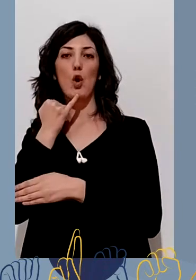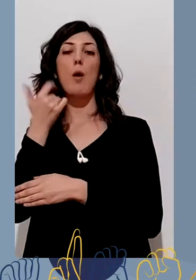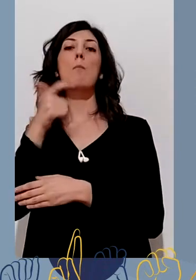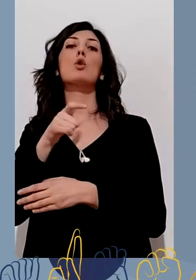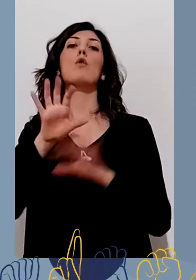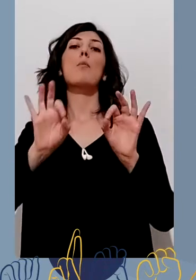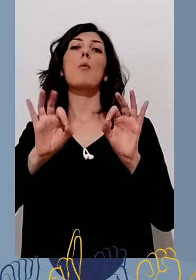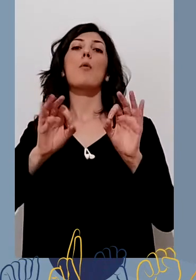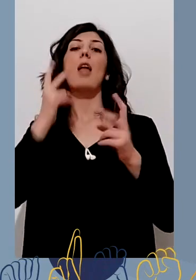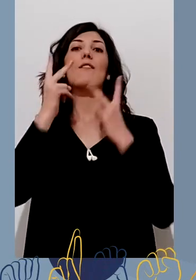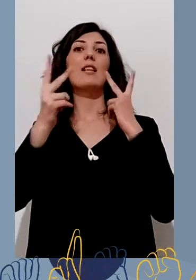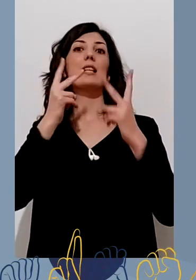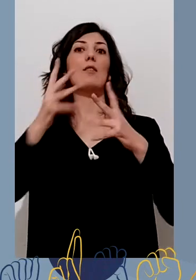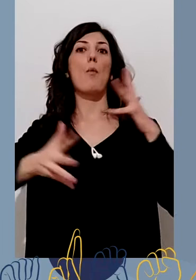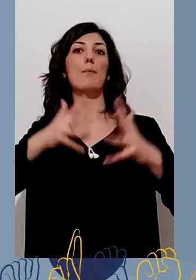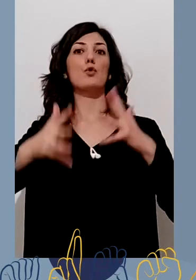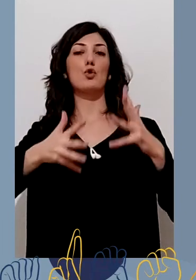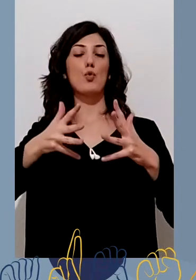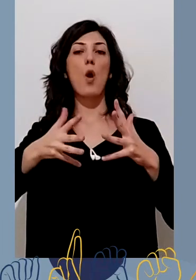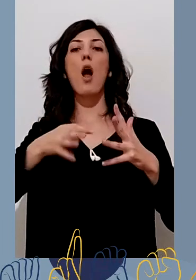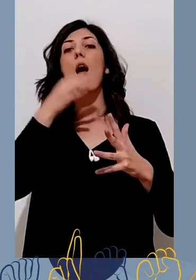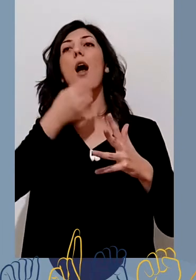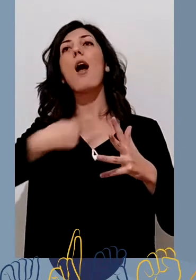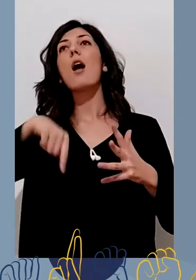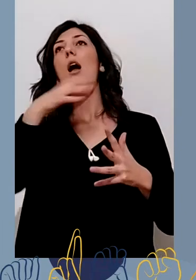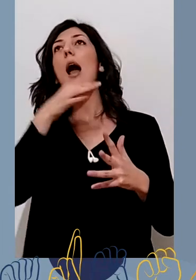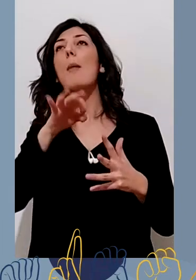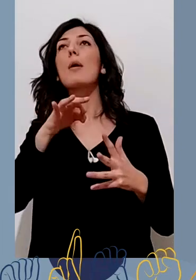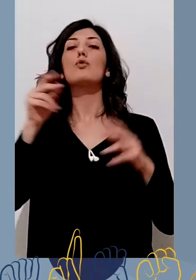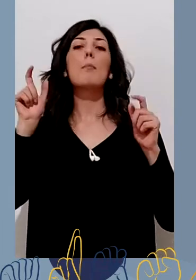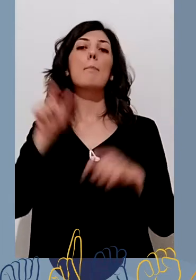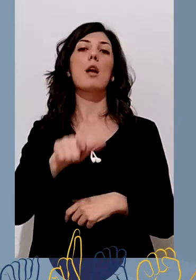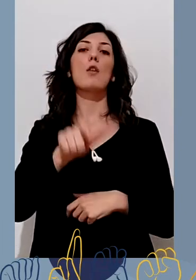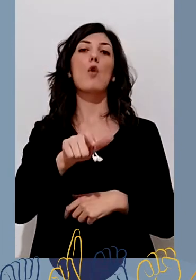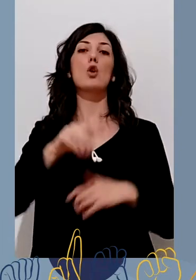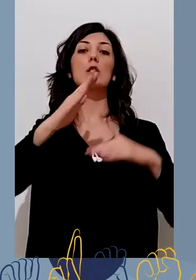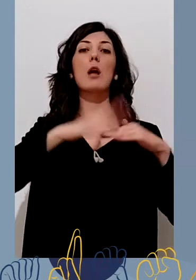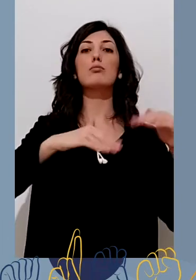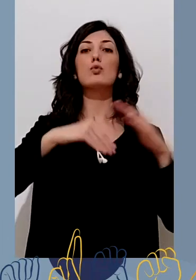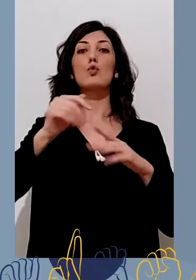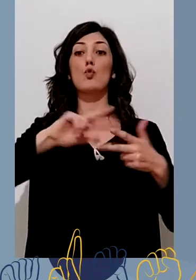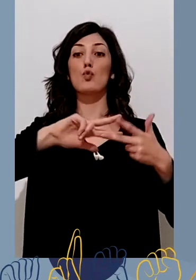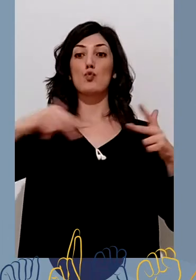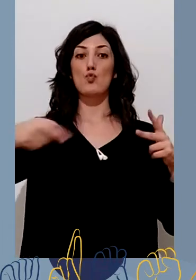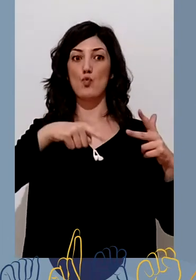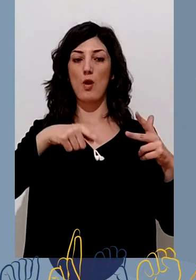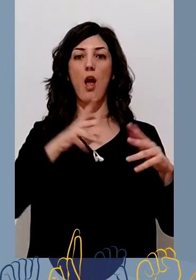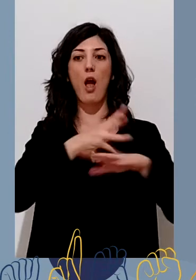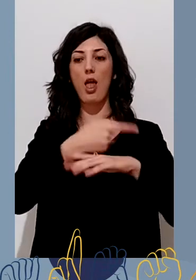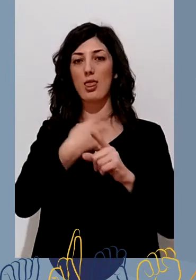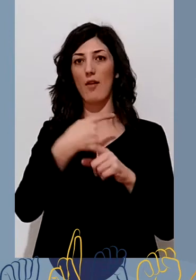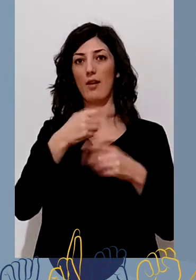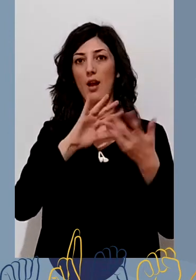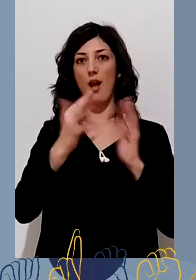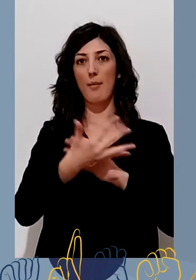ci ritroviamo a dover necessariamente cambiare la struttura di entrata del messaggio. Quindi è un lavoro